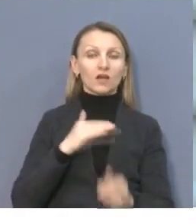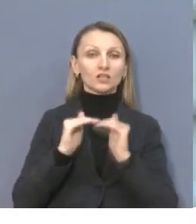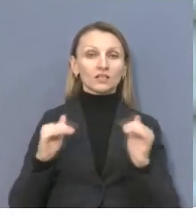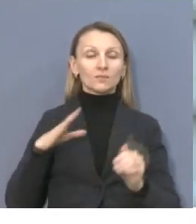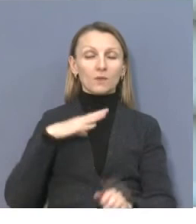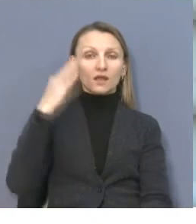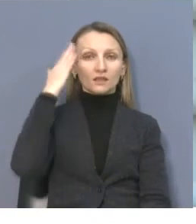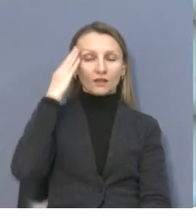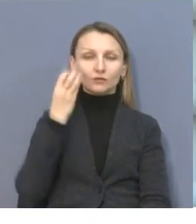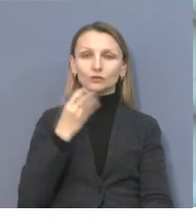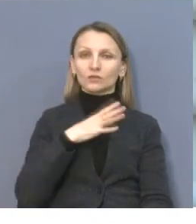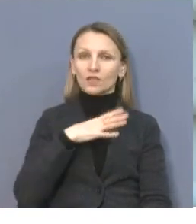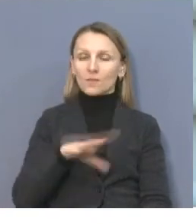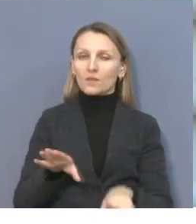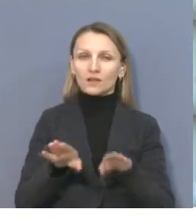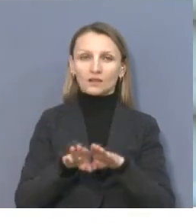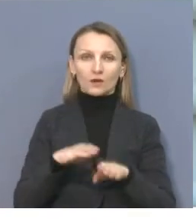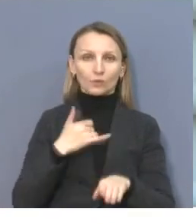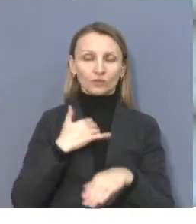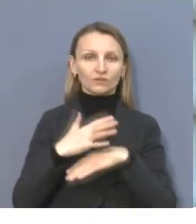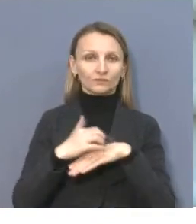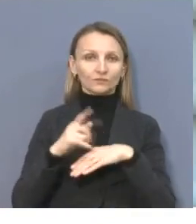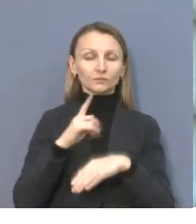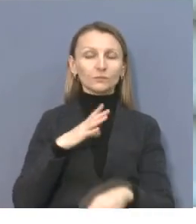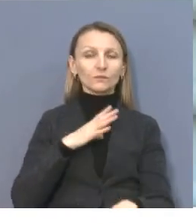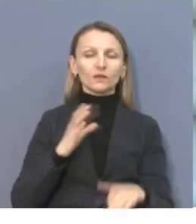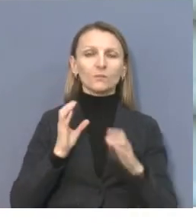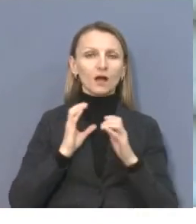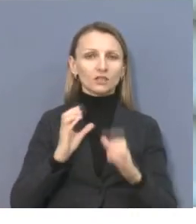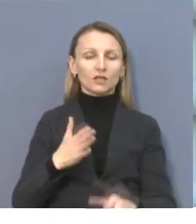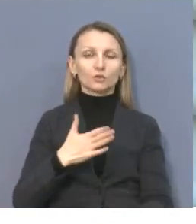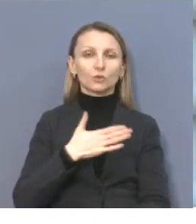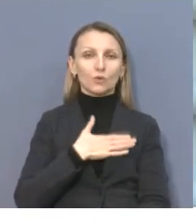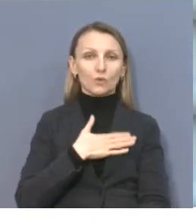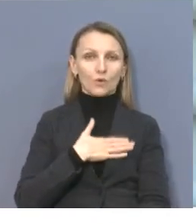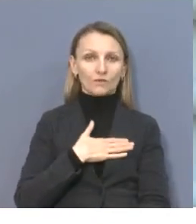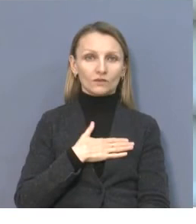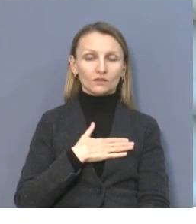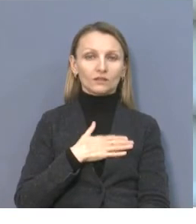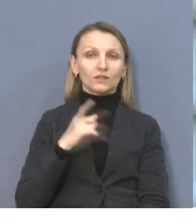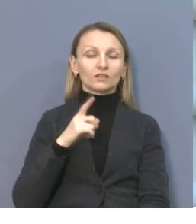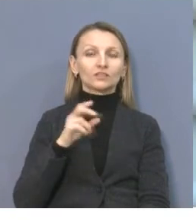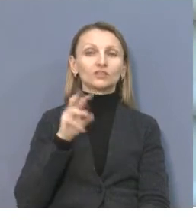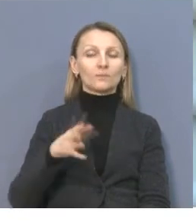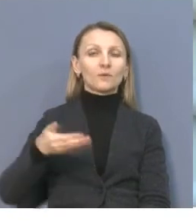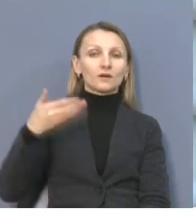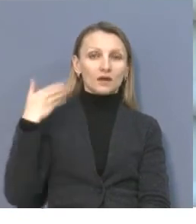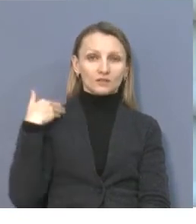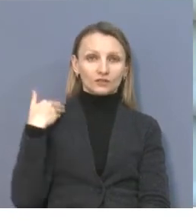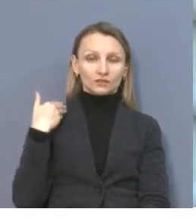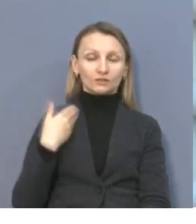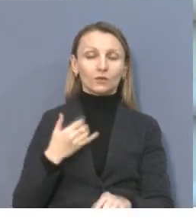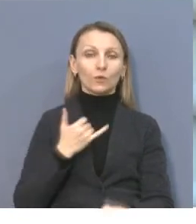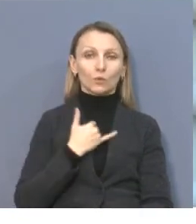талантливый чтоб они оба качались и духовно богаче своих сверстников вот у нас